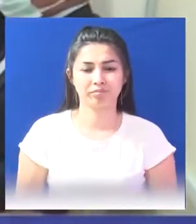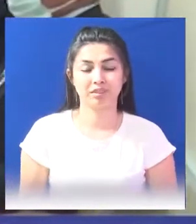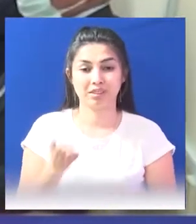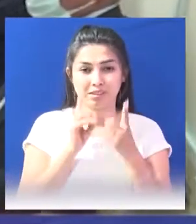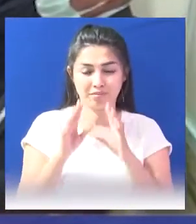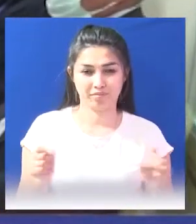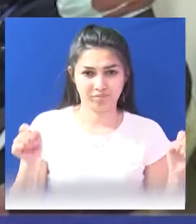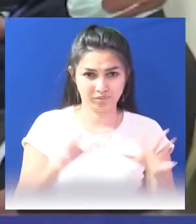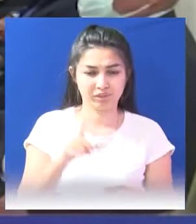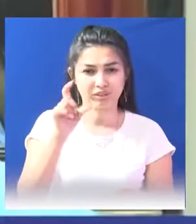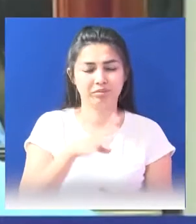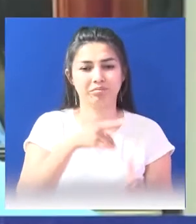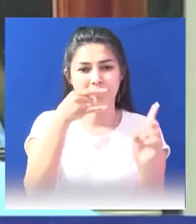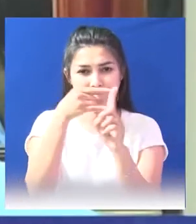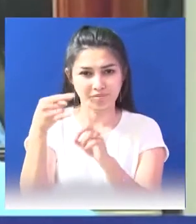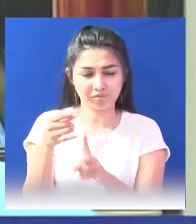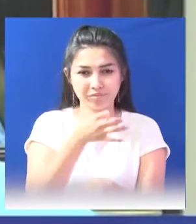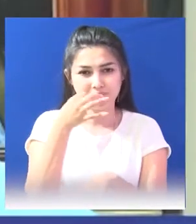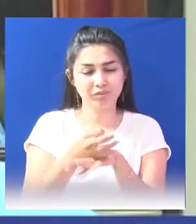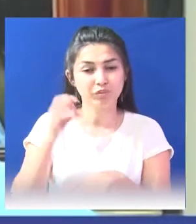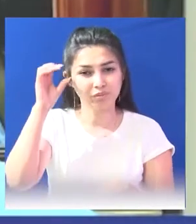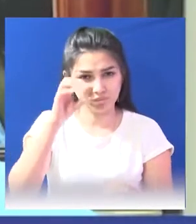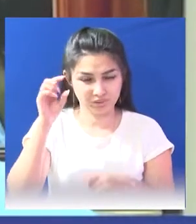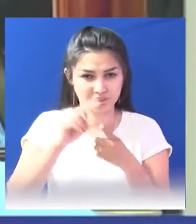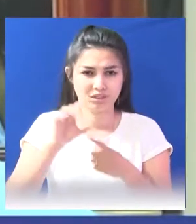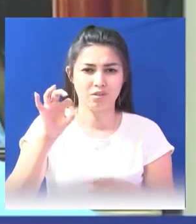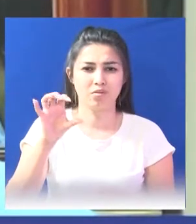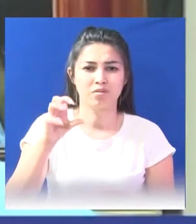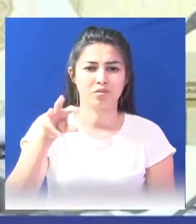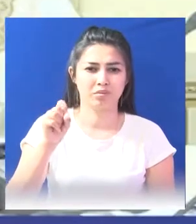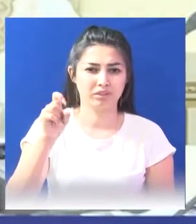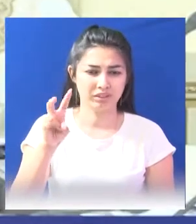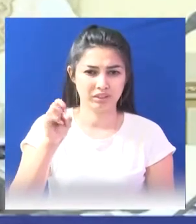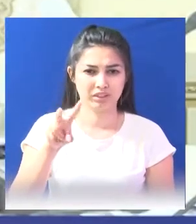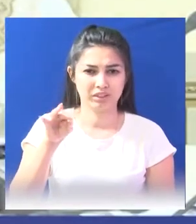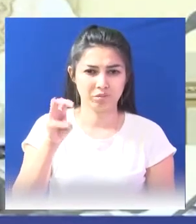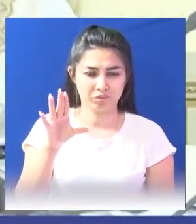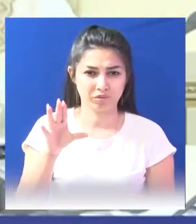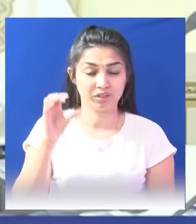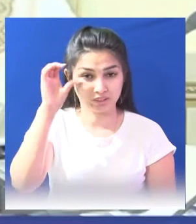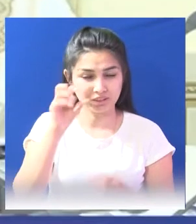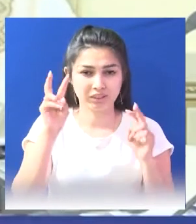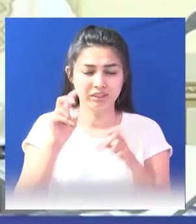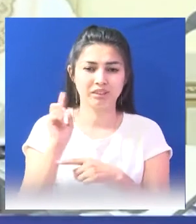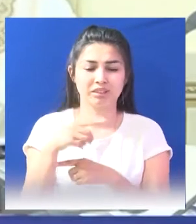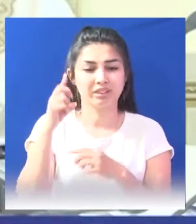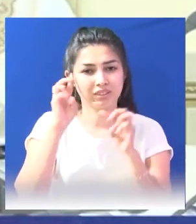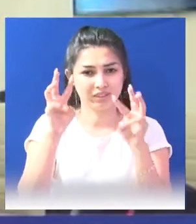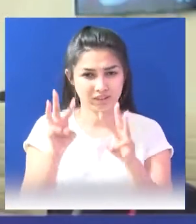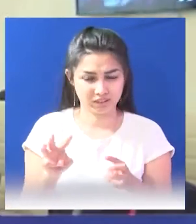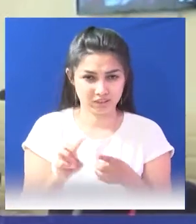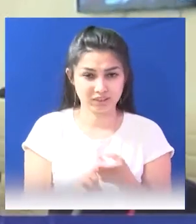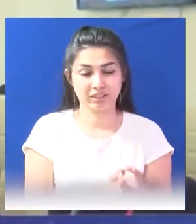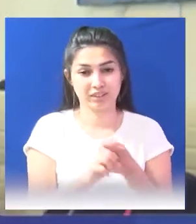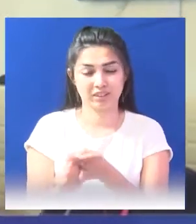на онлайн-связь вышел верховный муфтий Узбекистана Усманхан Алимов. Узбекистан, как и мы, является светским государством. В